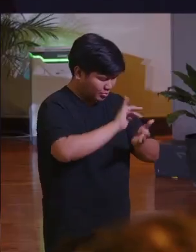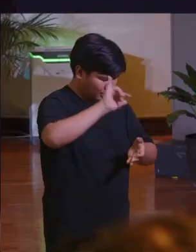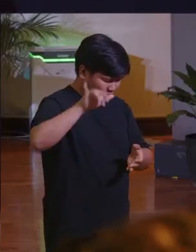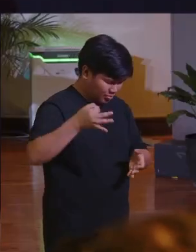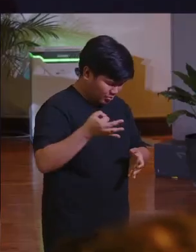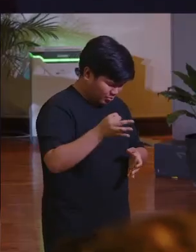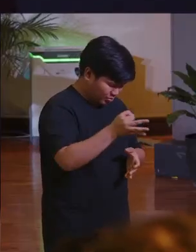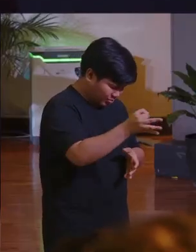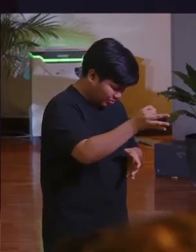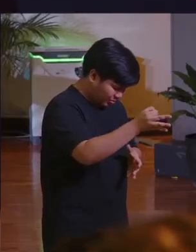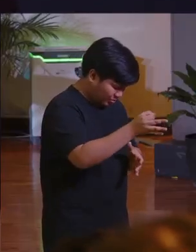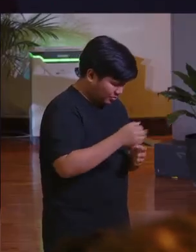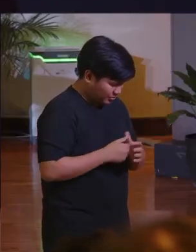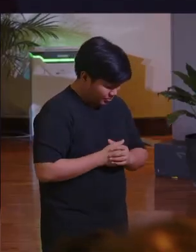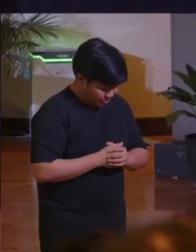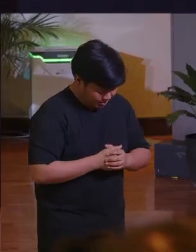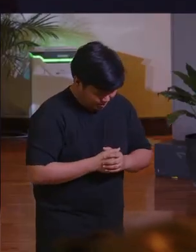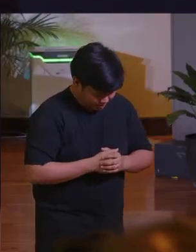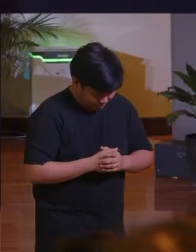Jonah.